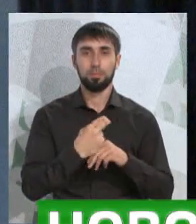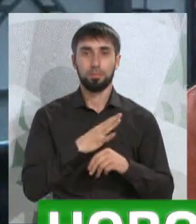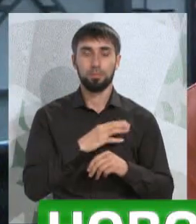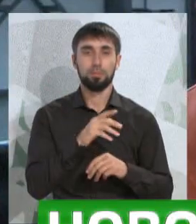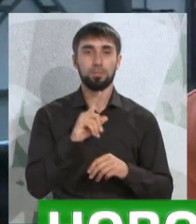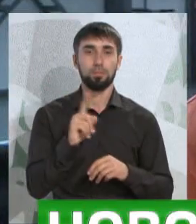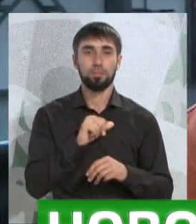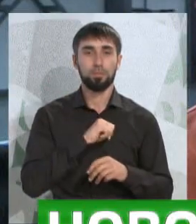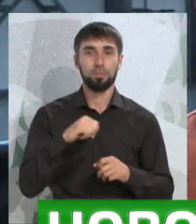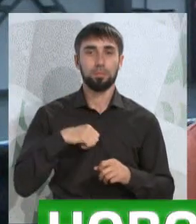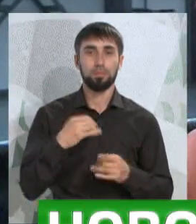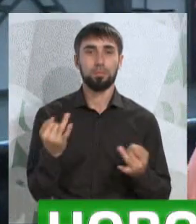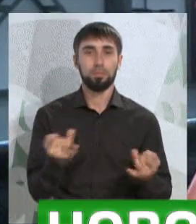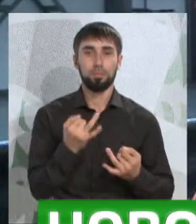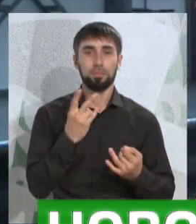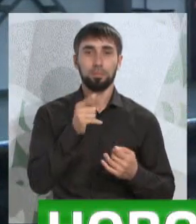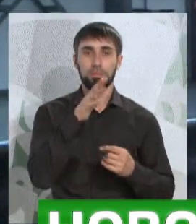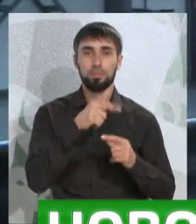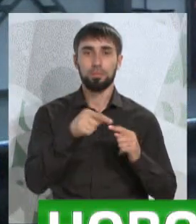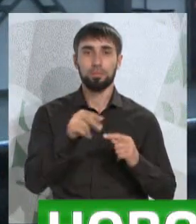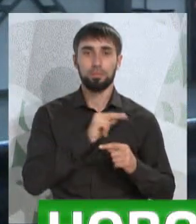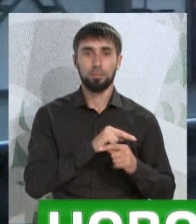самое интересное на протяжении рабочего дня?